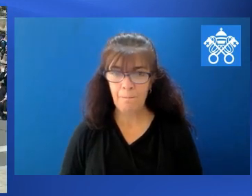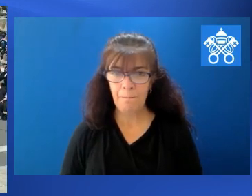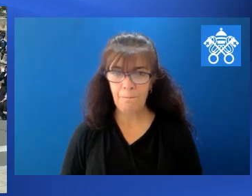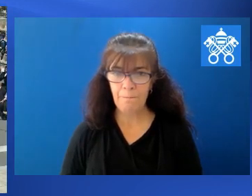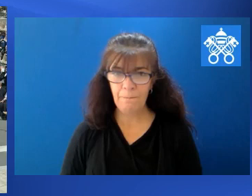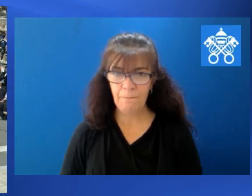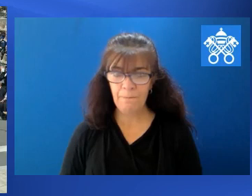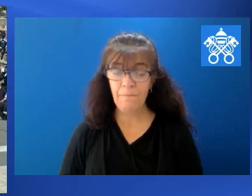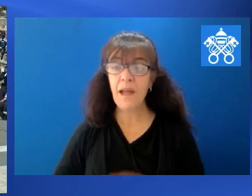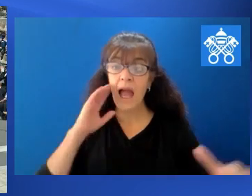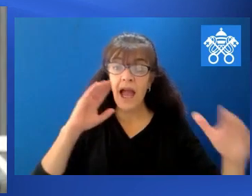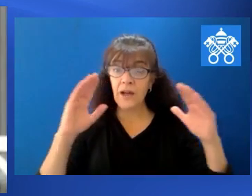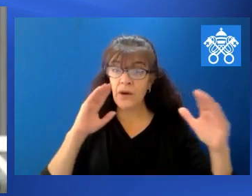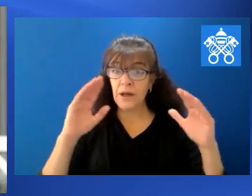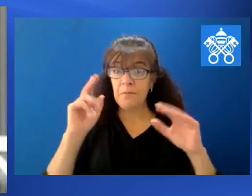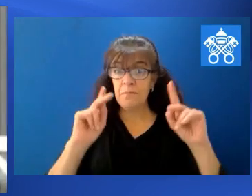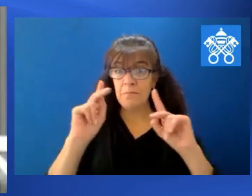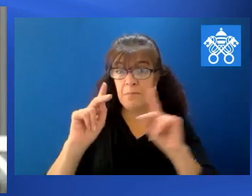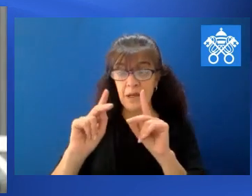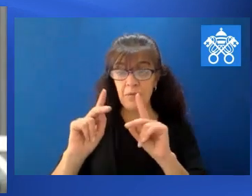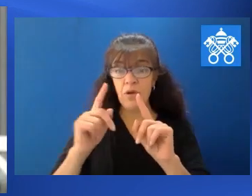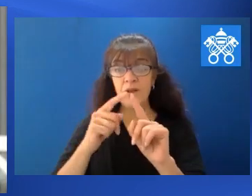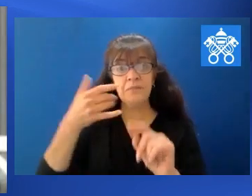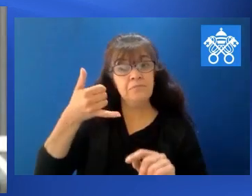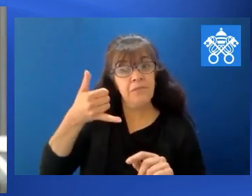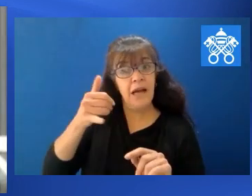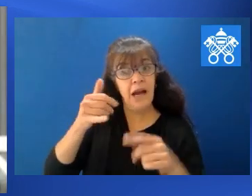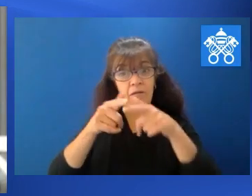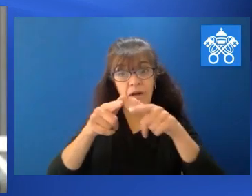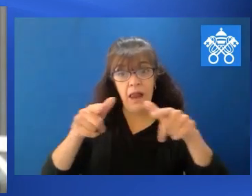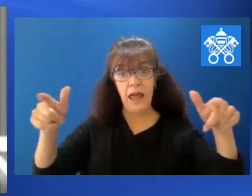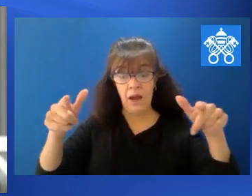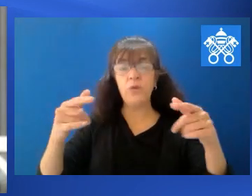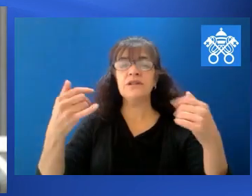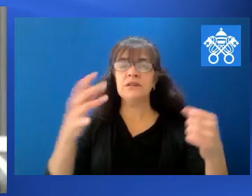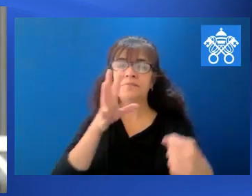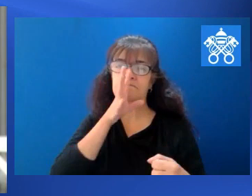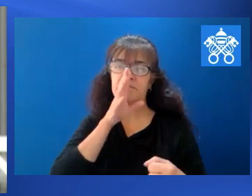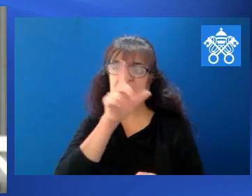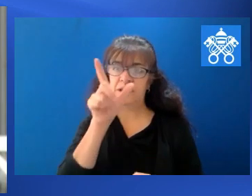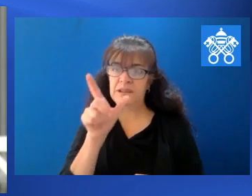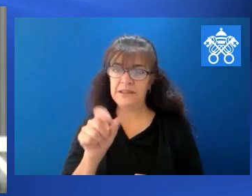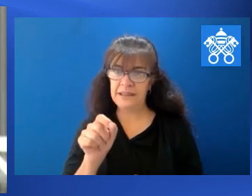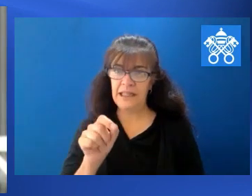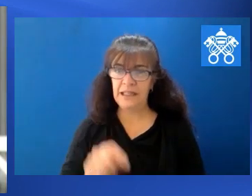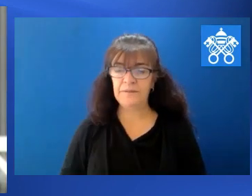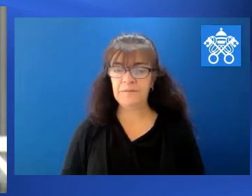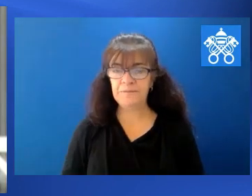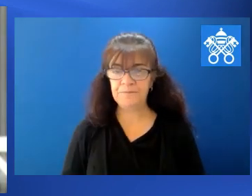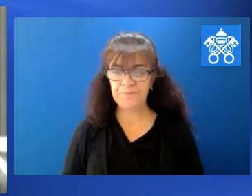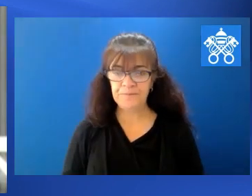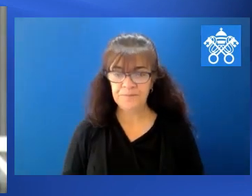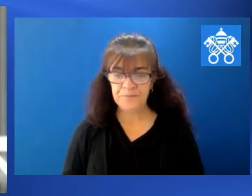Saluto i fedeli di lingua araba, particolare quelli provenienti nella parrocchia Nostra Signora dei Sette Dolori